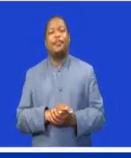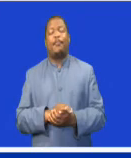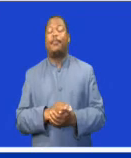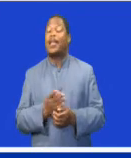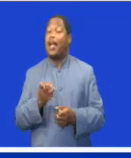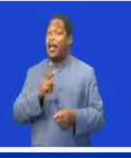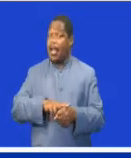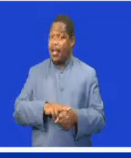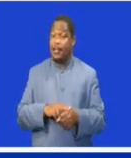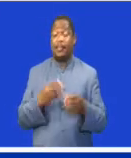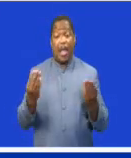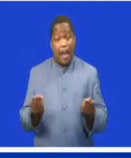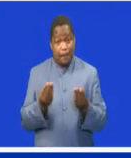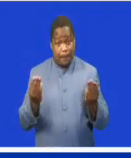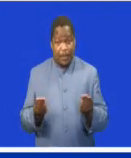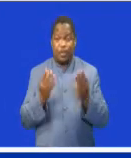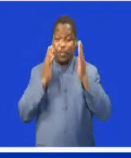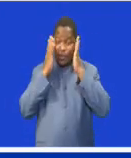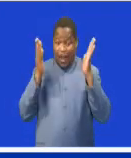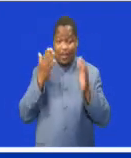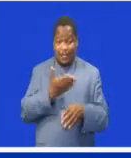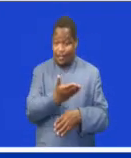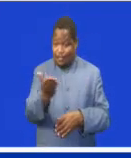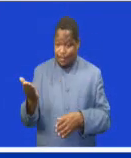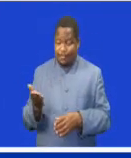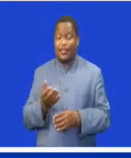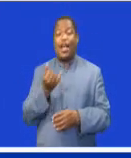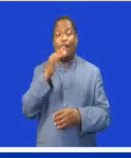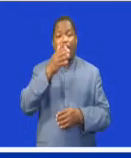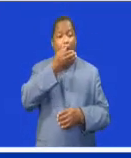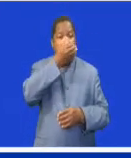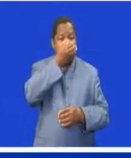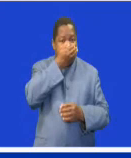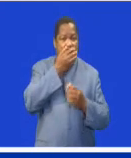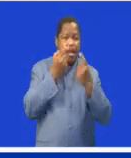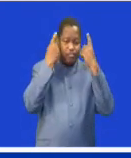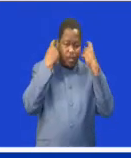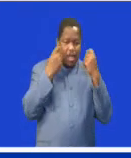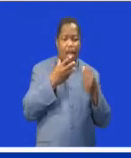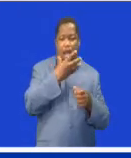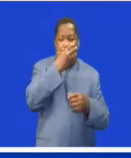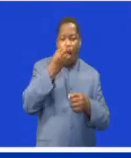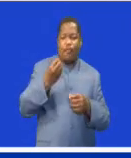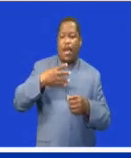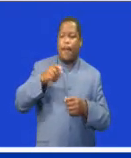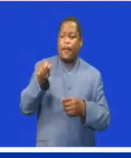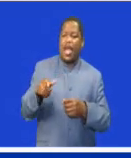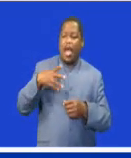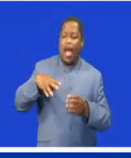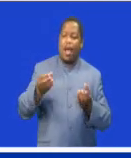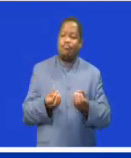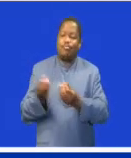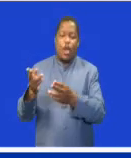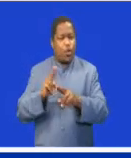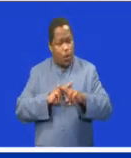ukuthi imask ayibolekwana, asibolekani lama mask bekunene ngoba sidabe sesiyathelelana